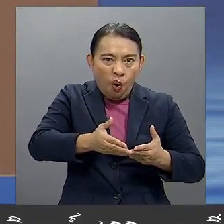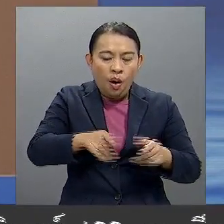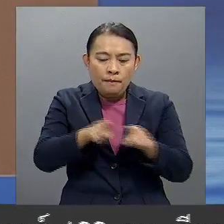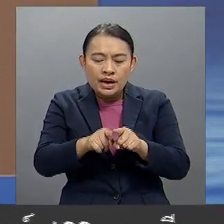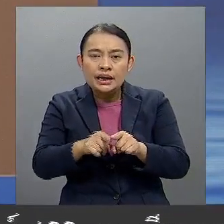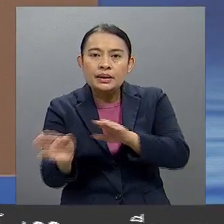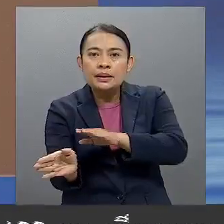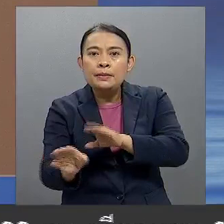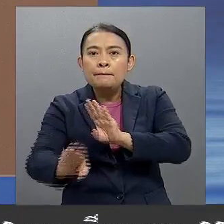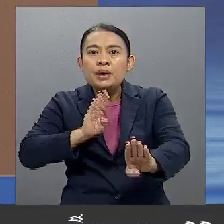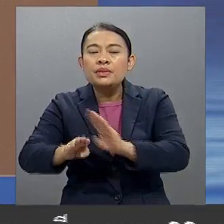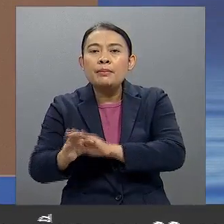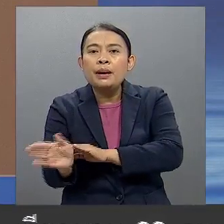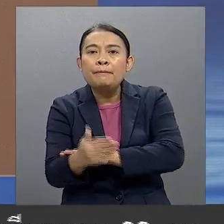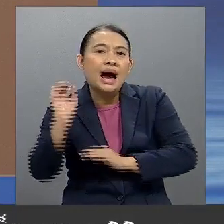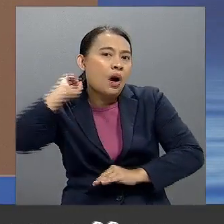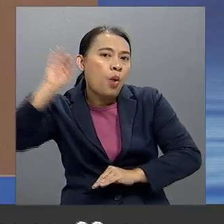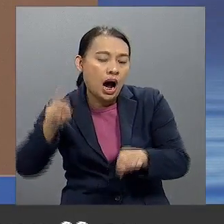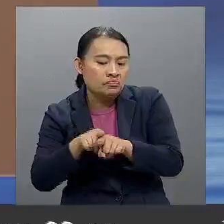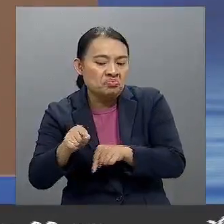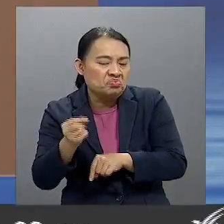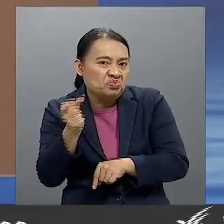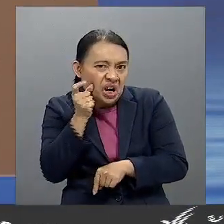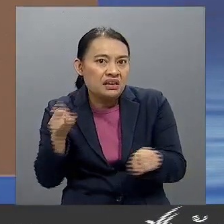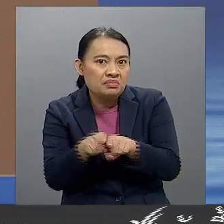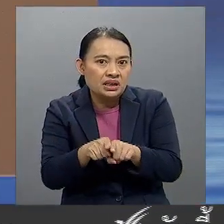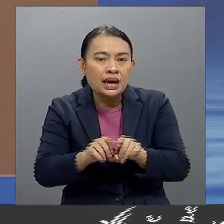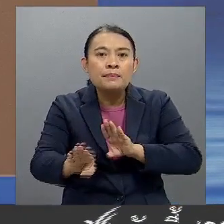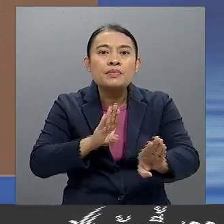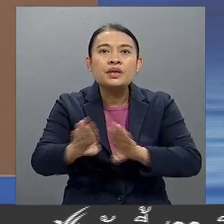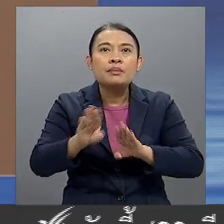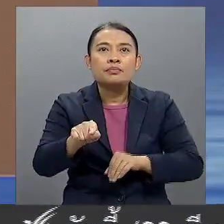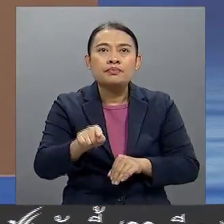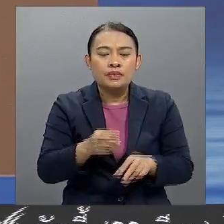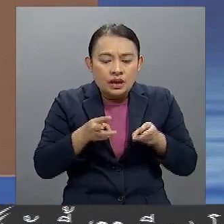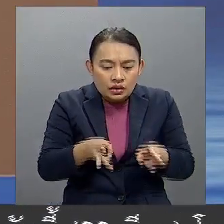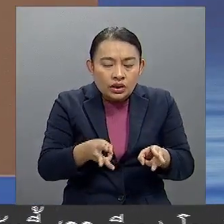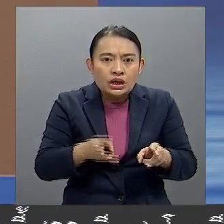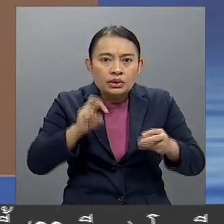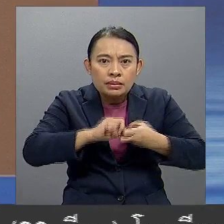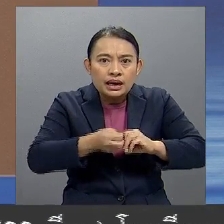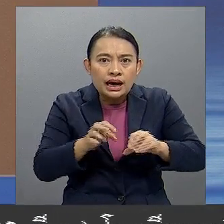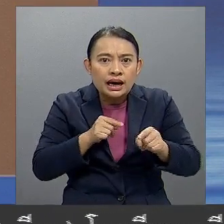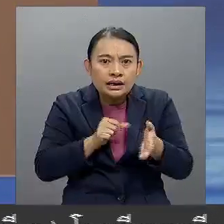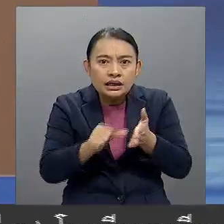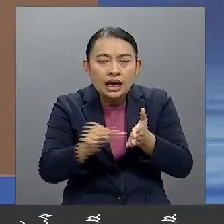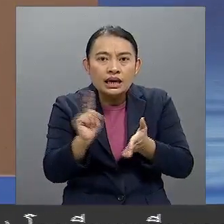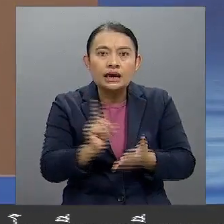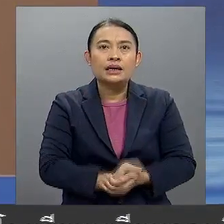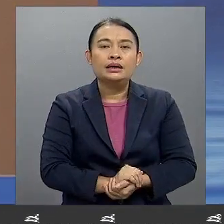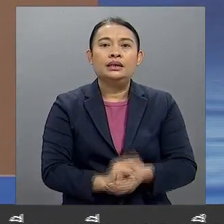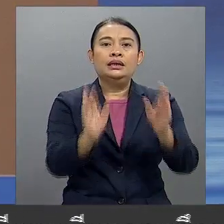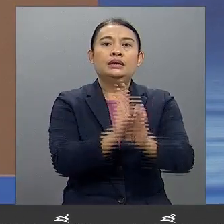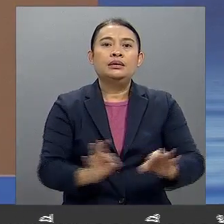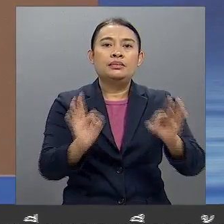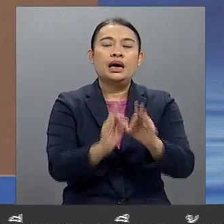อ ใจย้ายเรือที่ทั้งใหญ่และหนักขนาดนี้ได้อย่างไรแนวทห มด้กัน 3 ข้อข้อแร